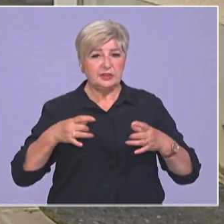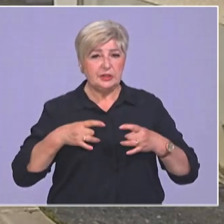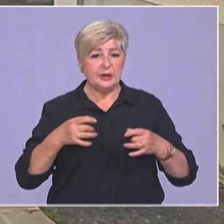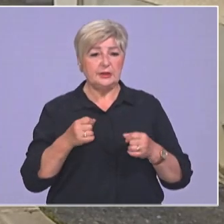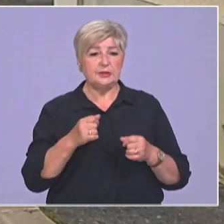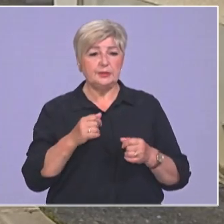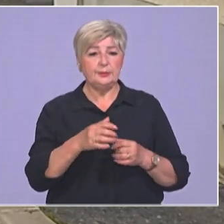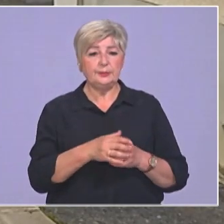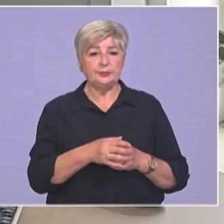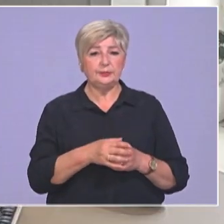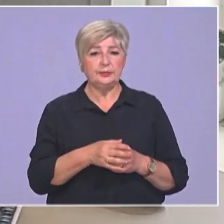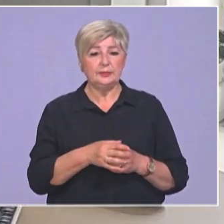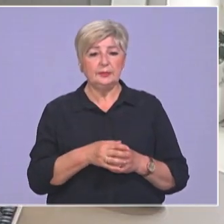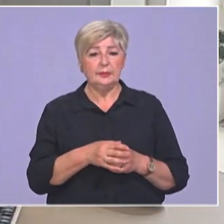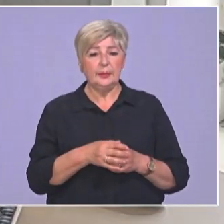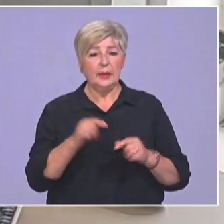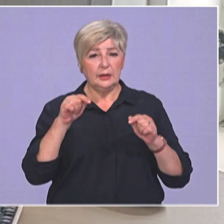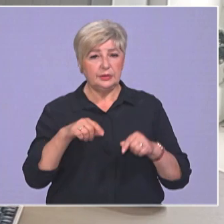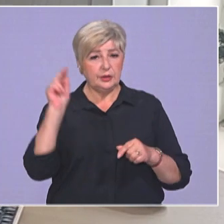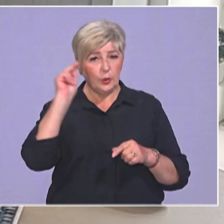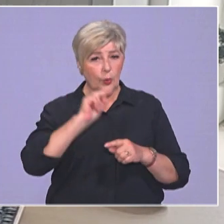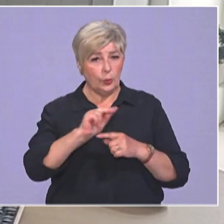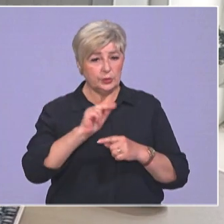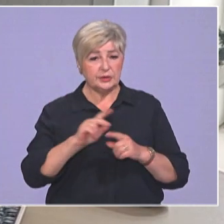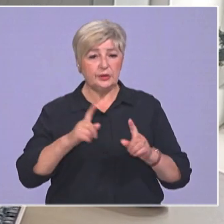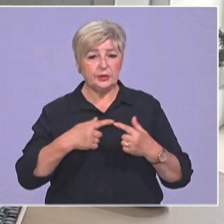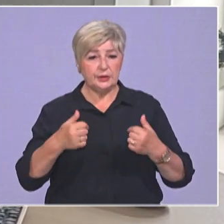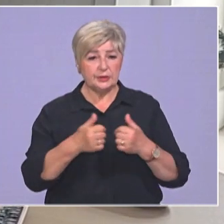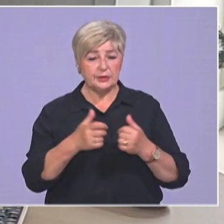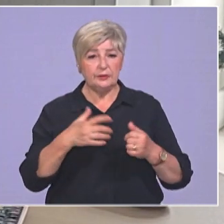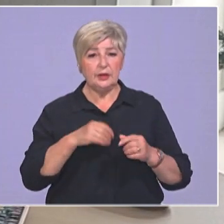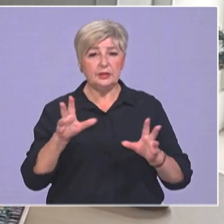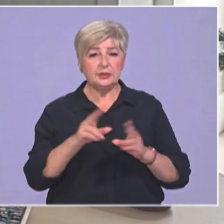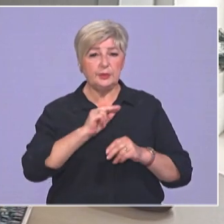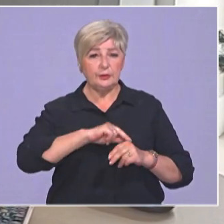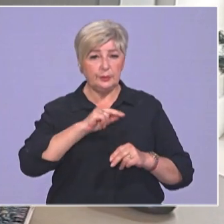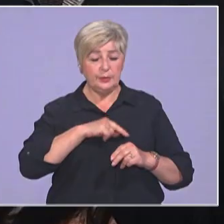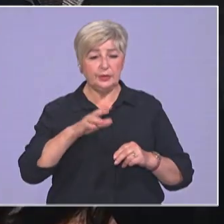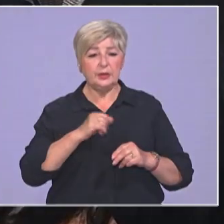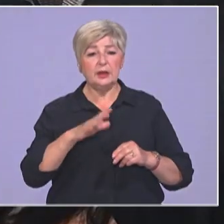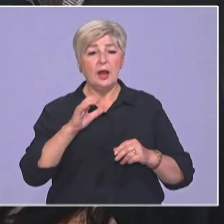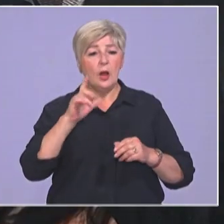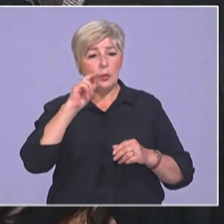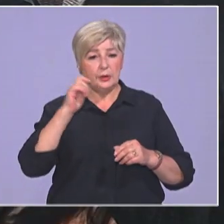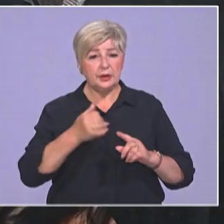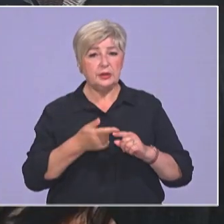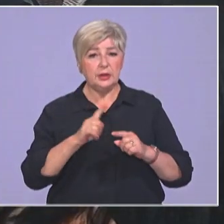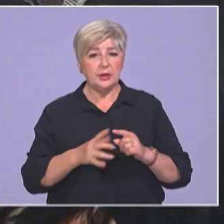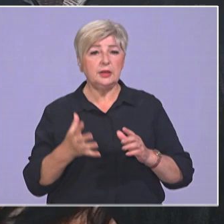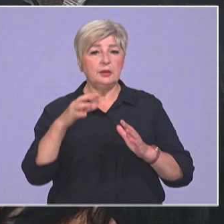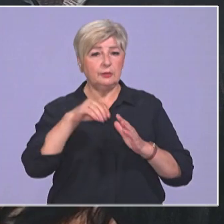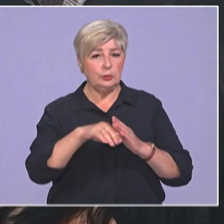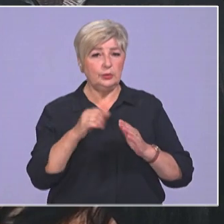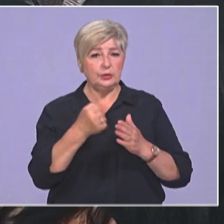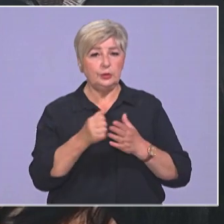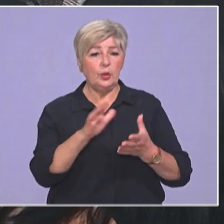стані посттравматичного стресу. Ці курси організували співробітники мобільної групи «Україна», яка входить до асоціації